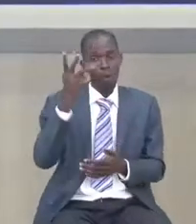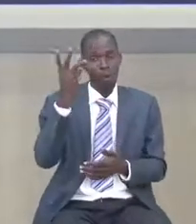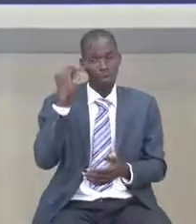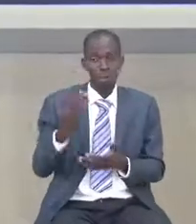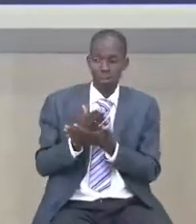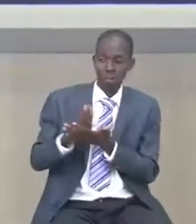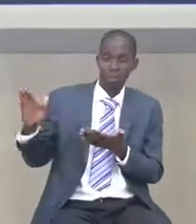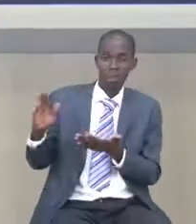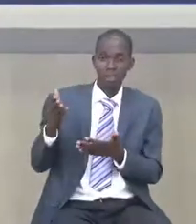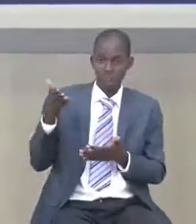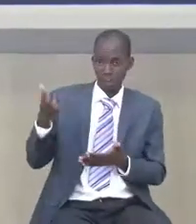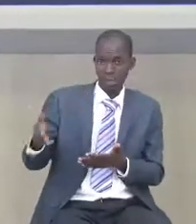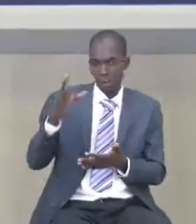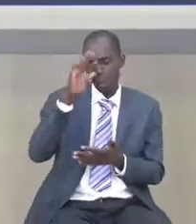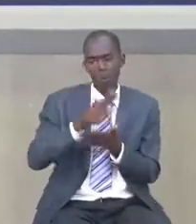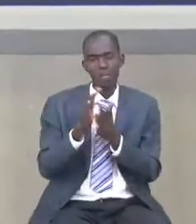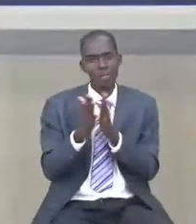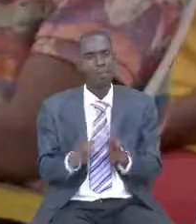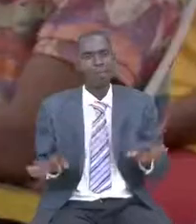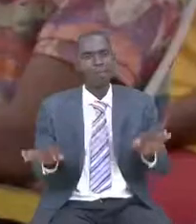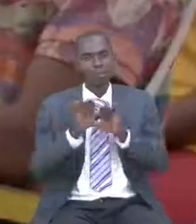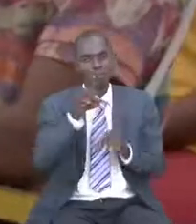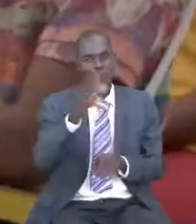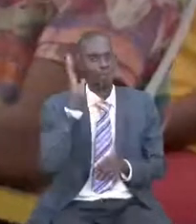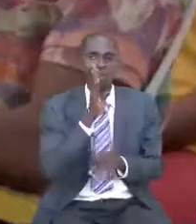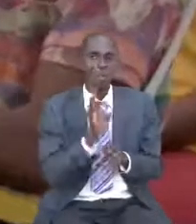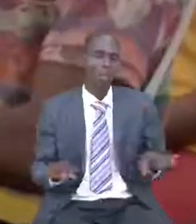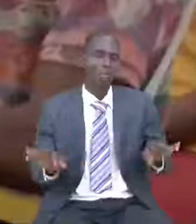devenu important. Tu deviendras important.